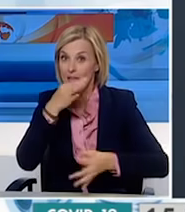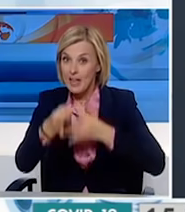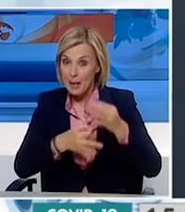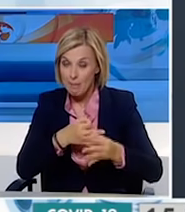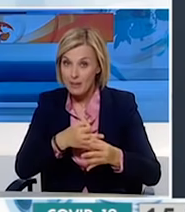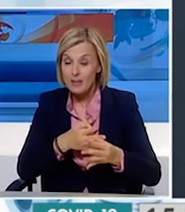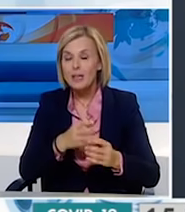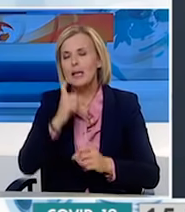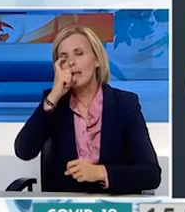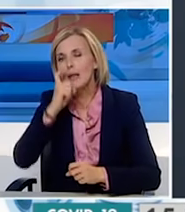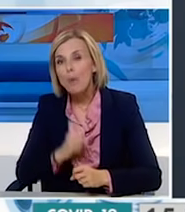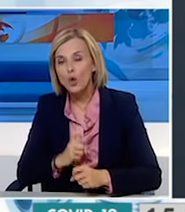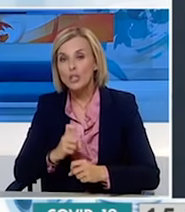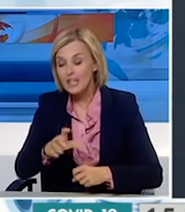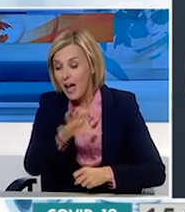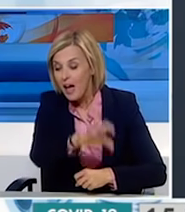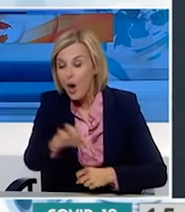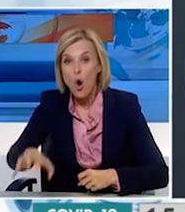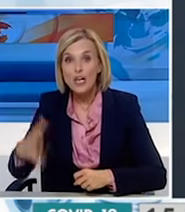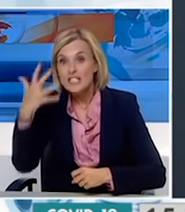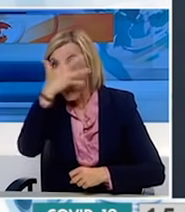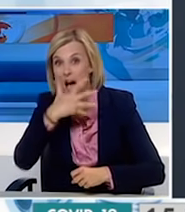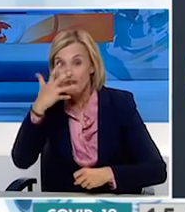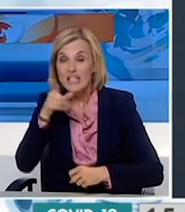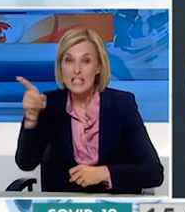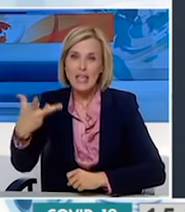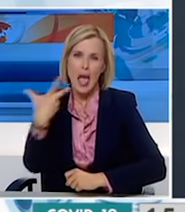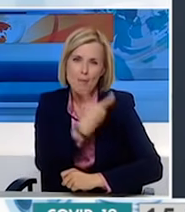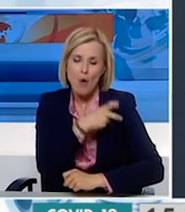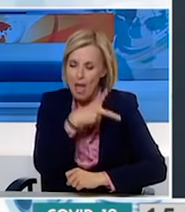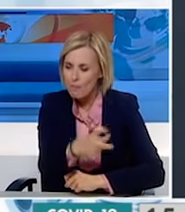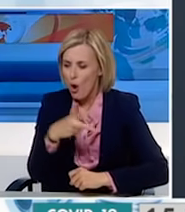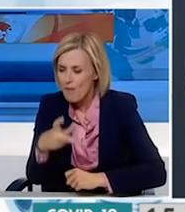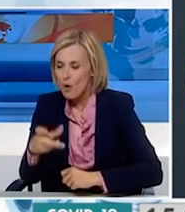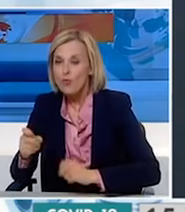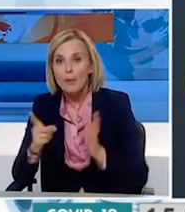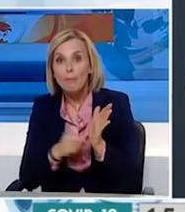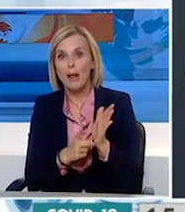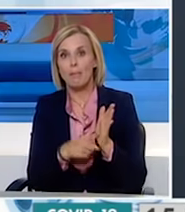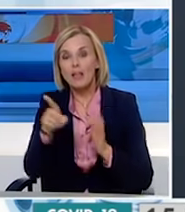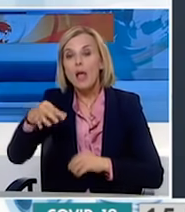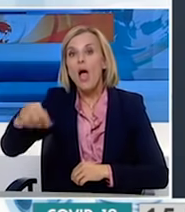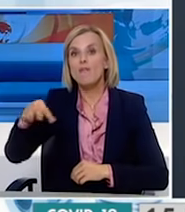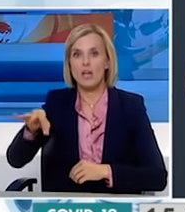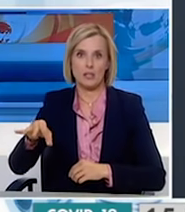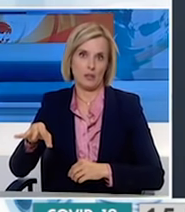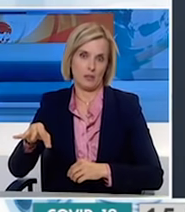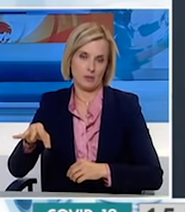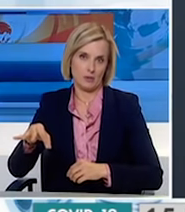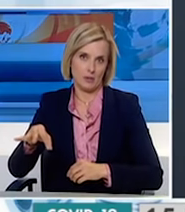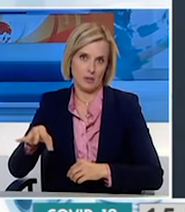σε χώρες της Αφρικής, σε υπομάδες του πληθυσμού οι οποίες είναι ιδιαίτερα ευάλωτες και ευαίσθητες και αφορούν βασικά εμβόλια όπως τα